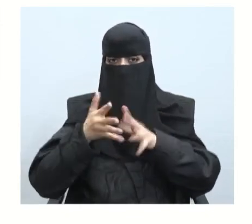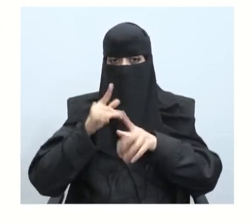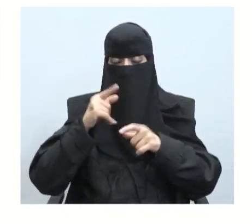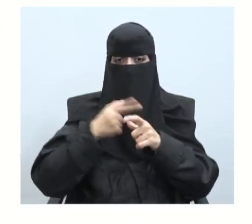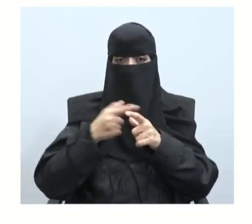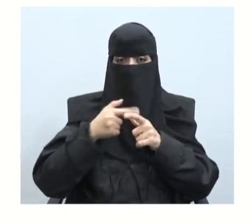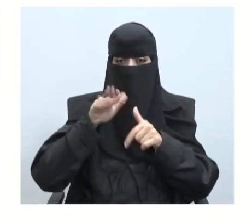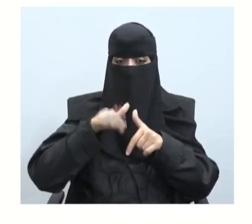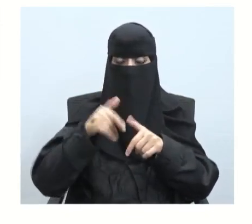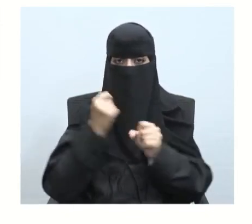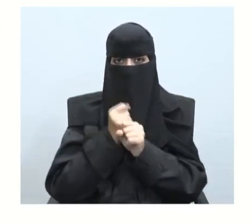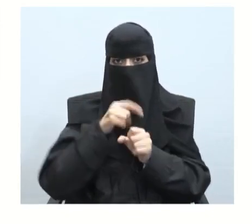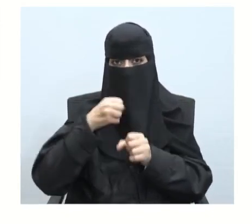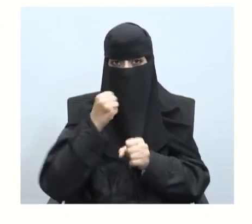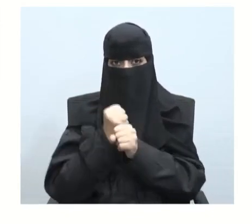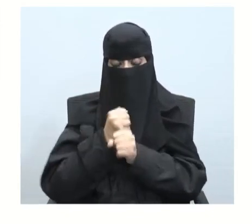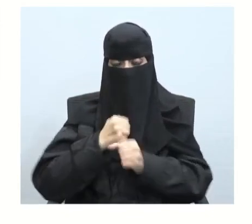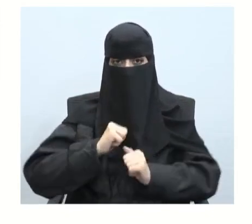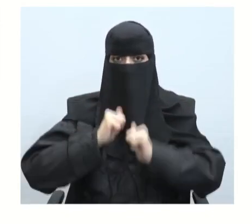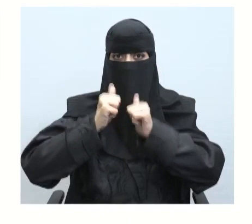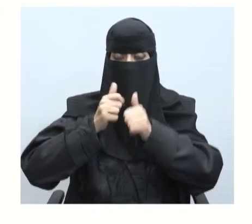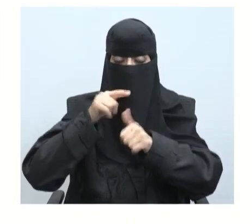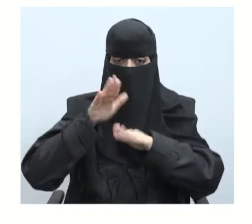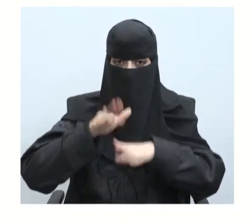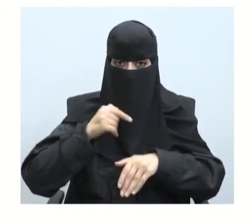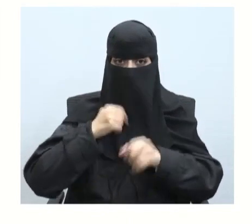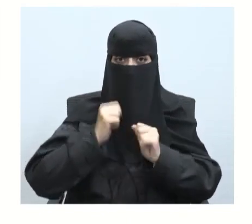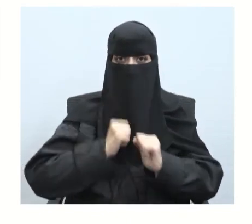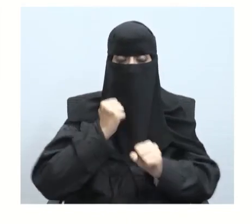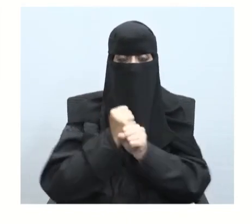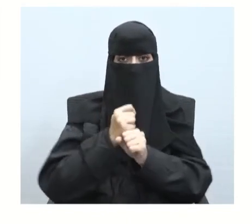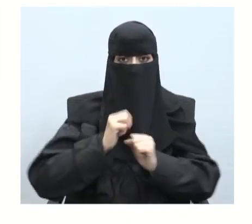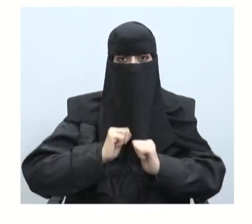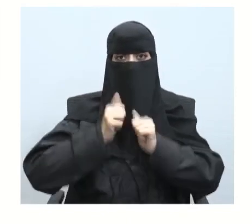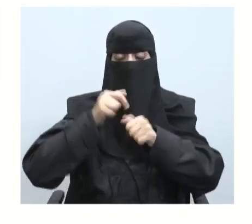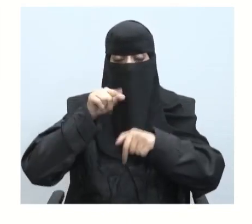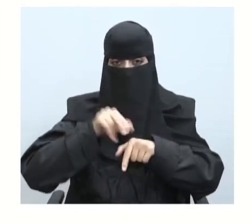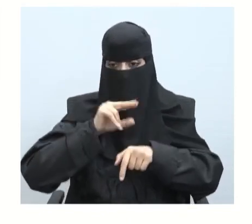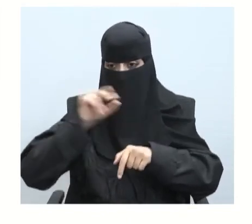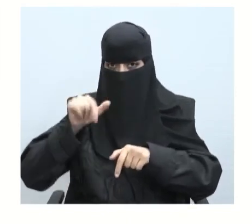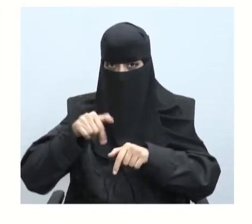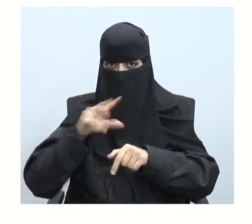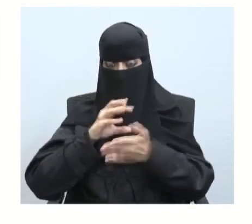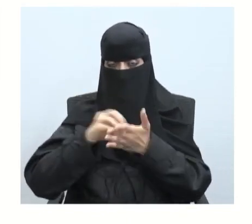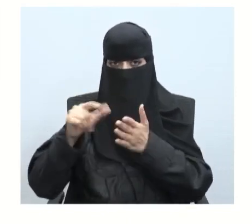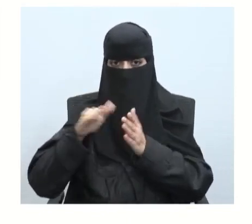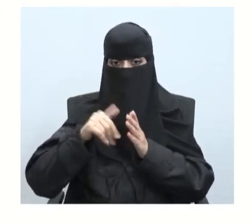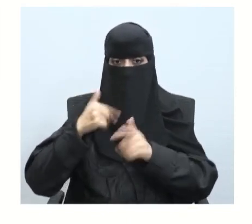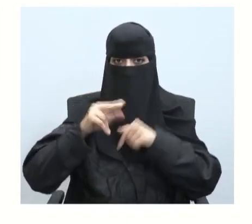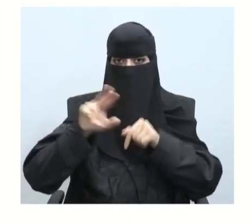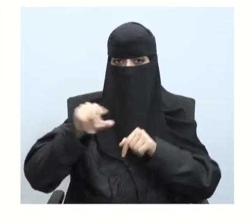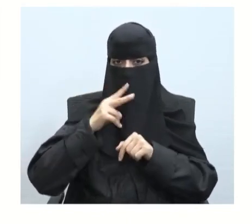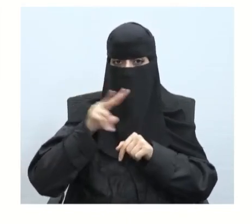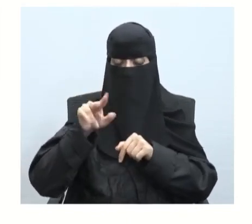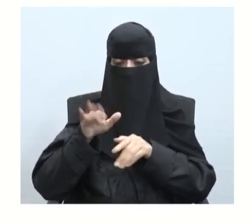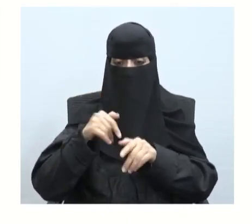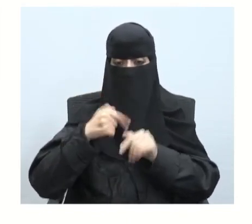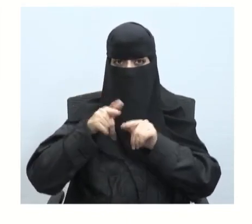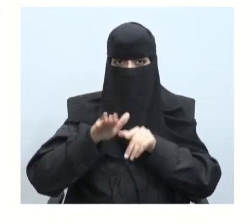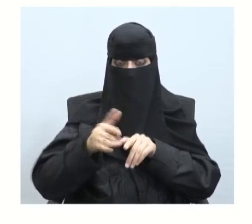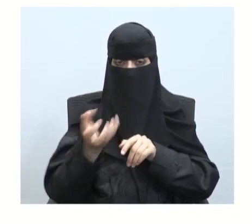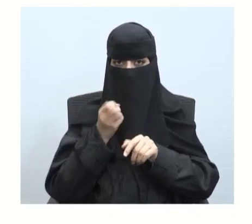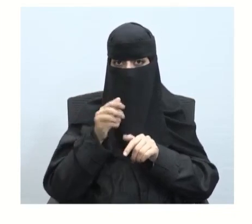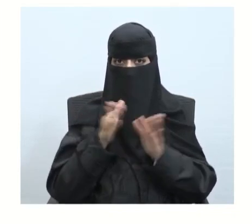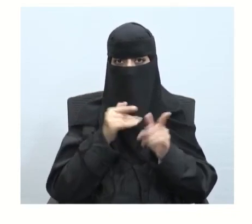الشغل والعزم بما ان الشغل والعزم مفهومين متشابهين كما ترى لذلك